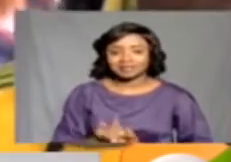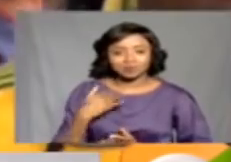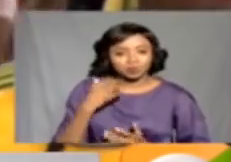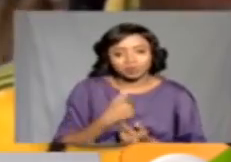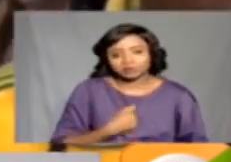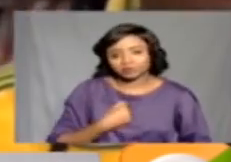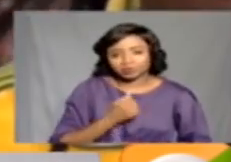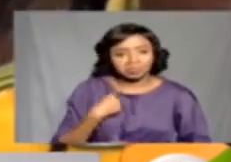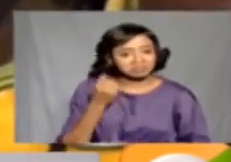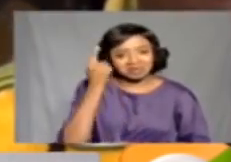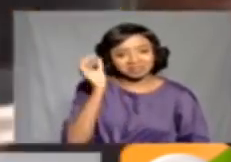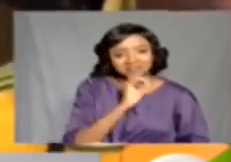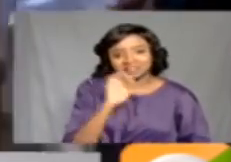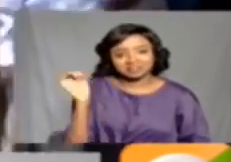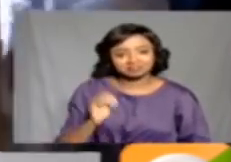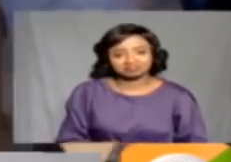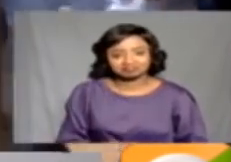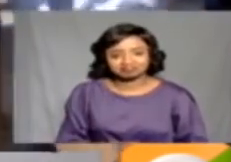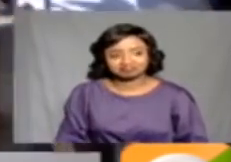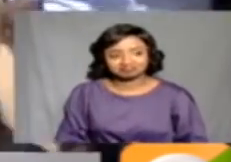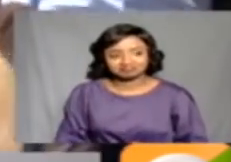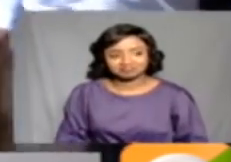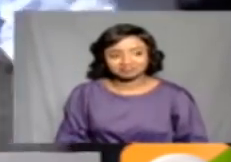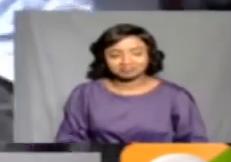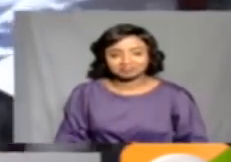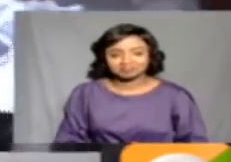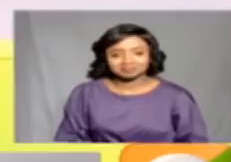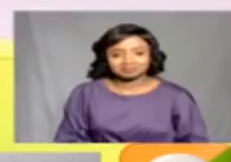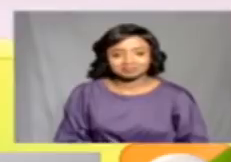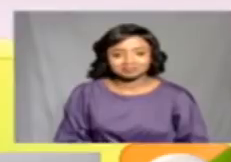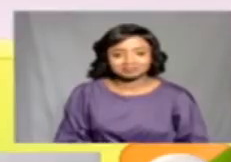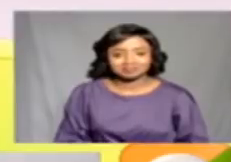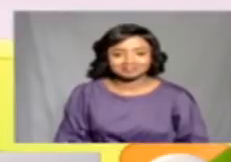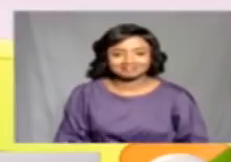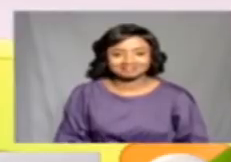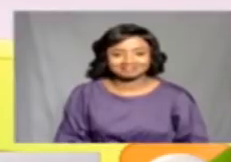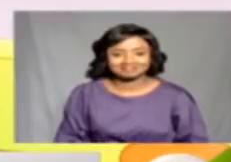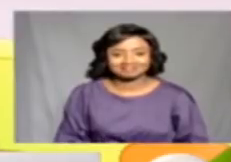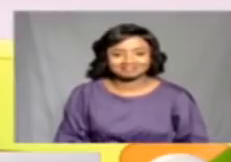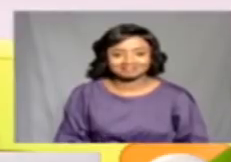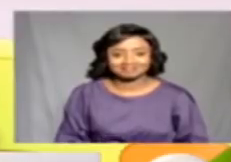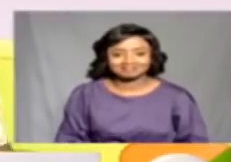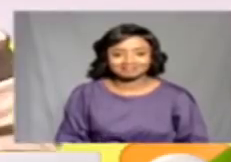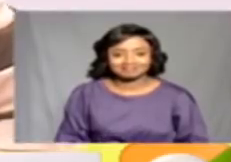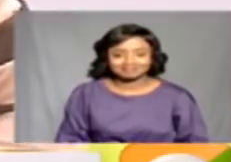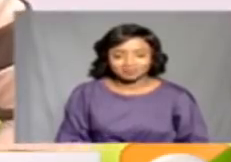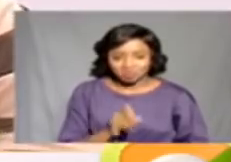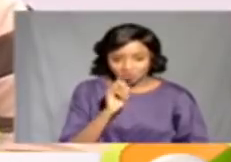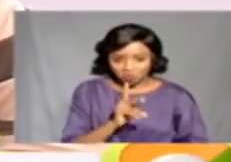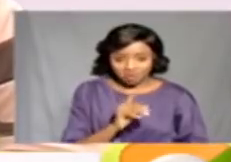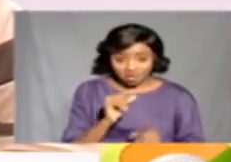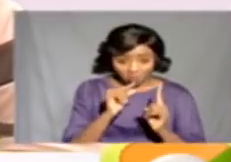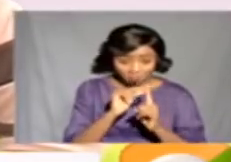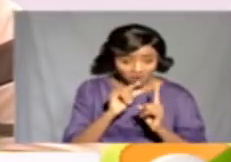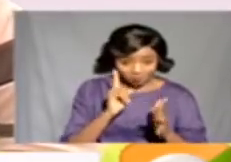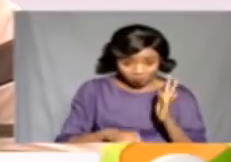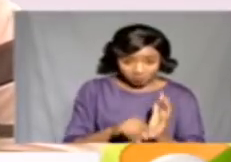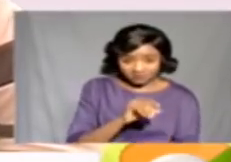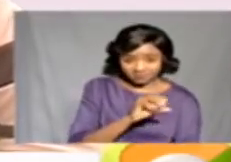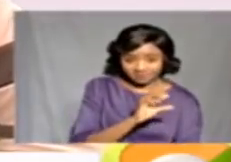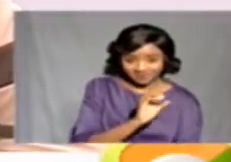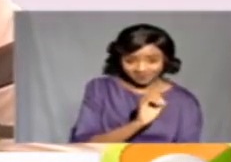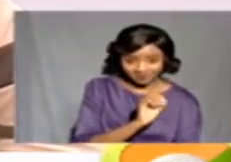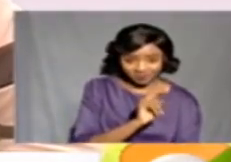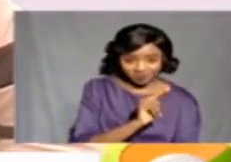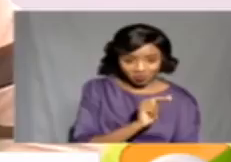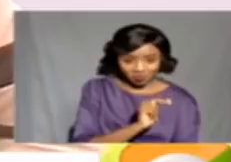hapana. Hiyo sielewi. Uende kando. Hai, tuanze na hilo la ondokea. Makipia nikuwa nimeliuliza